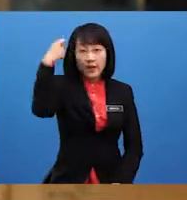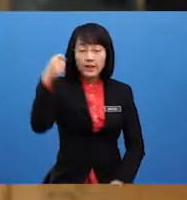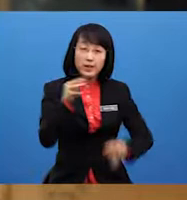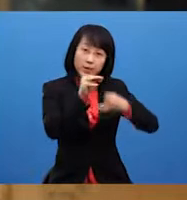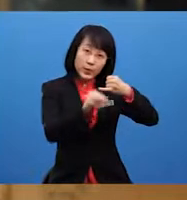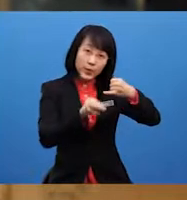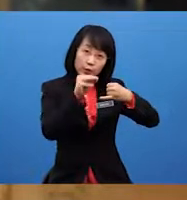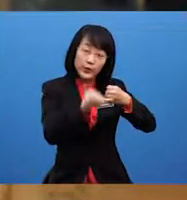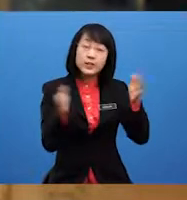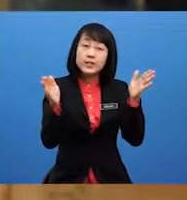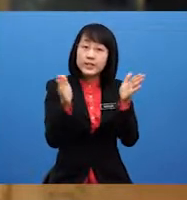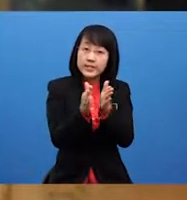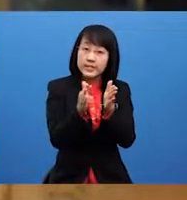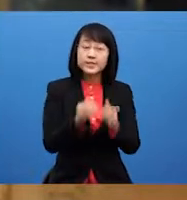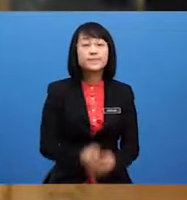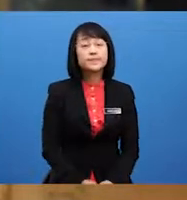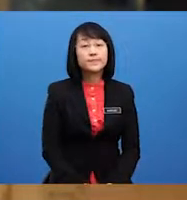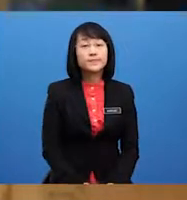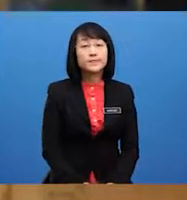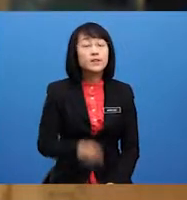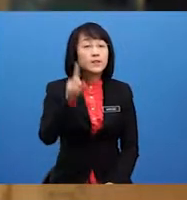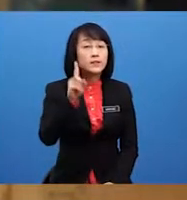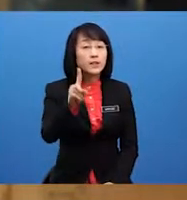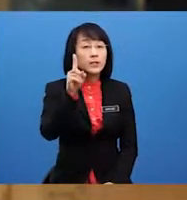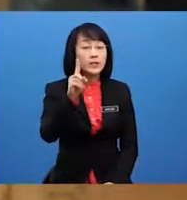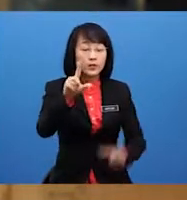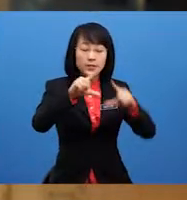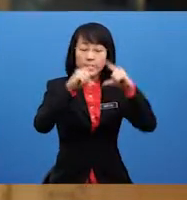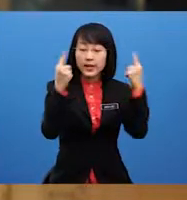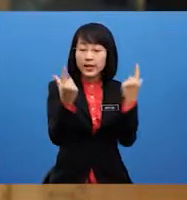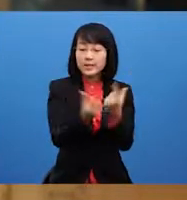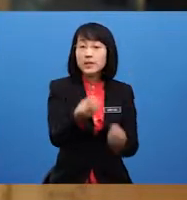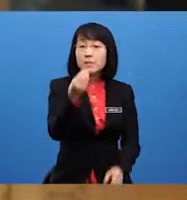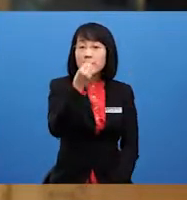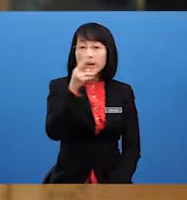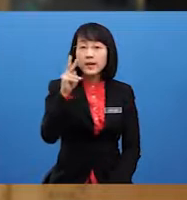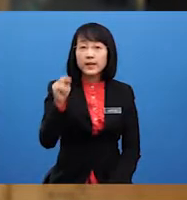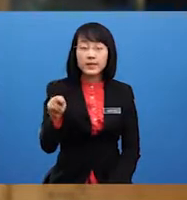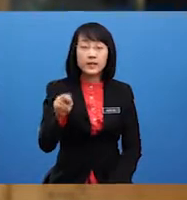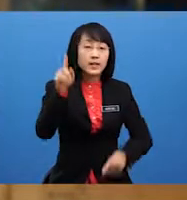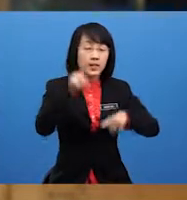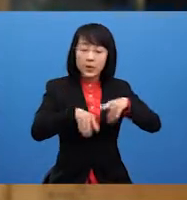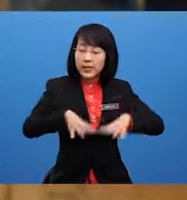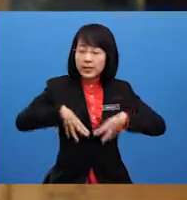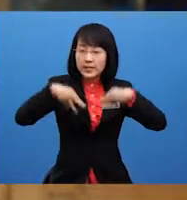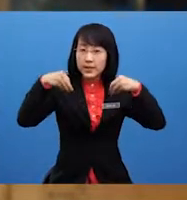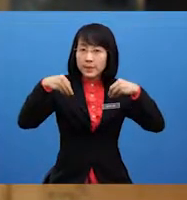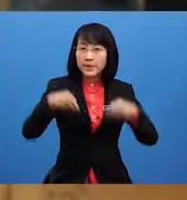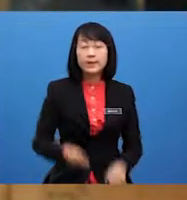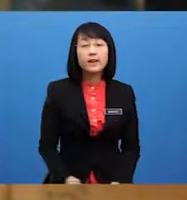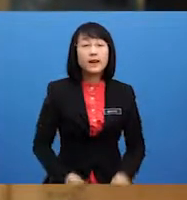kecil. Manakala satu-satunya kelas makanan yang tidak diserap ialah